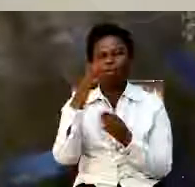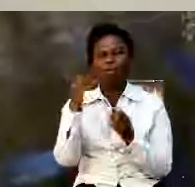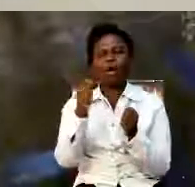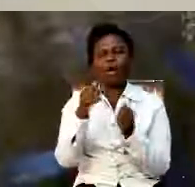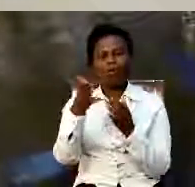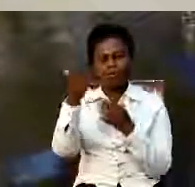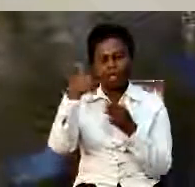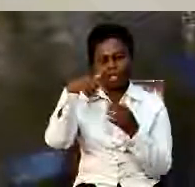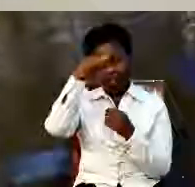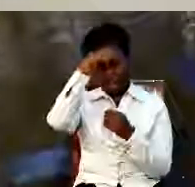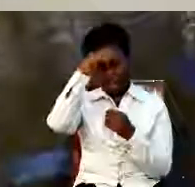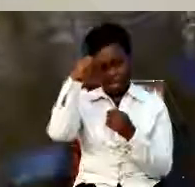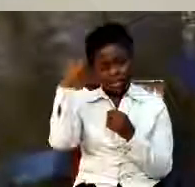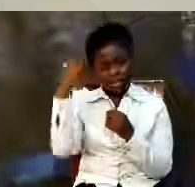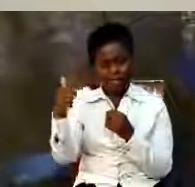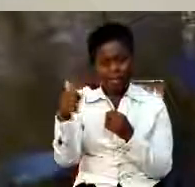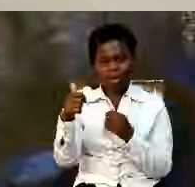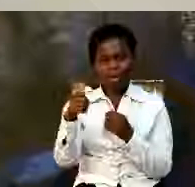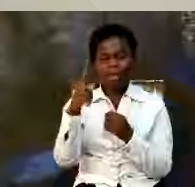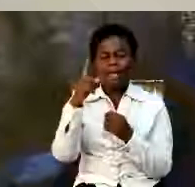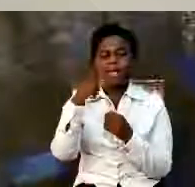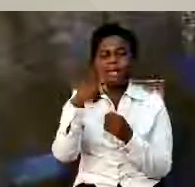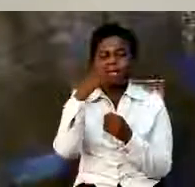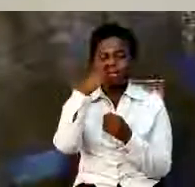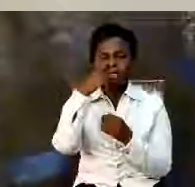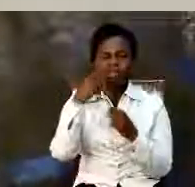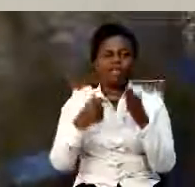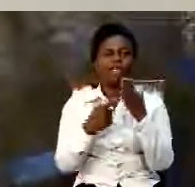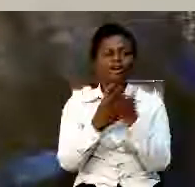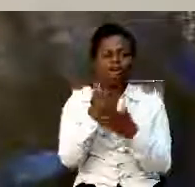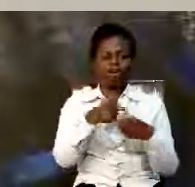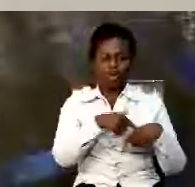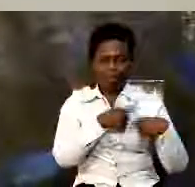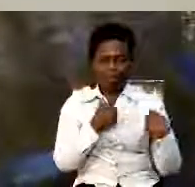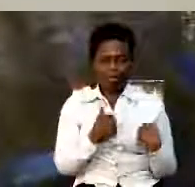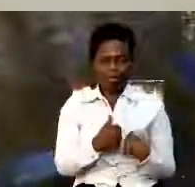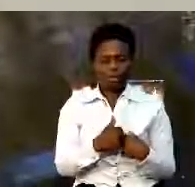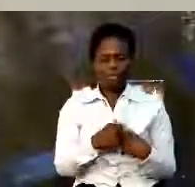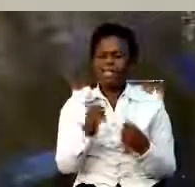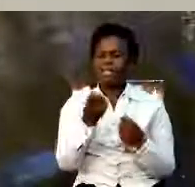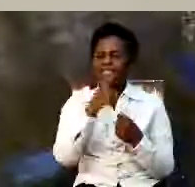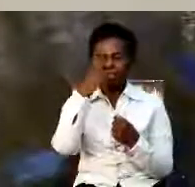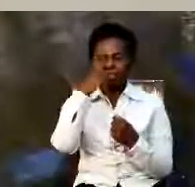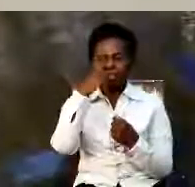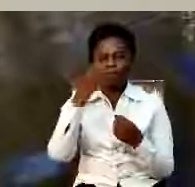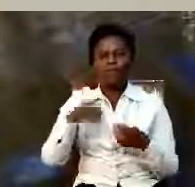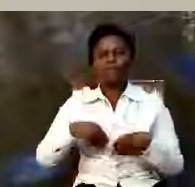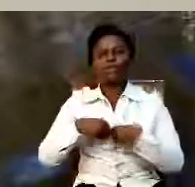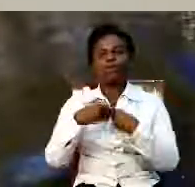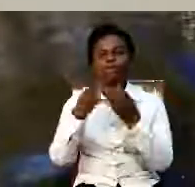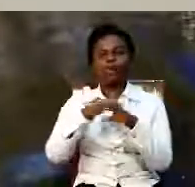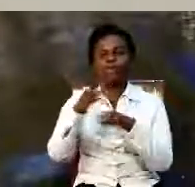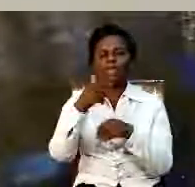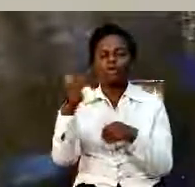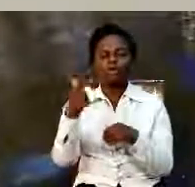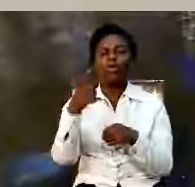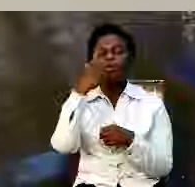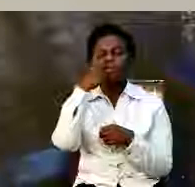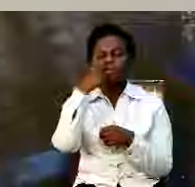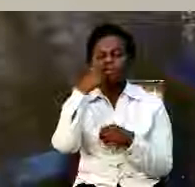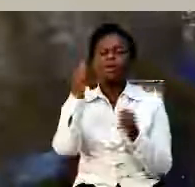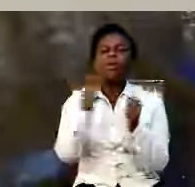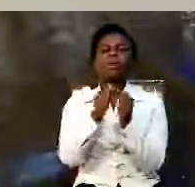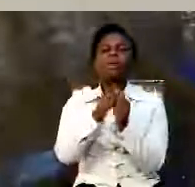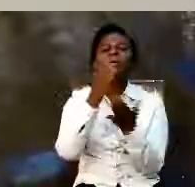sifa inatoka moyoni. Sio ile sifa ambayo unampatia mtu lakini sio ya kweli, inatoka moyoni. Na umsifie kwa vitu vya kweli, sio